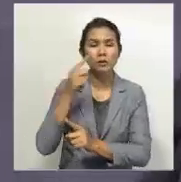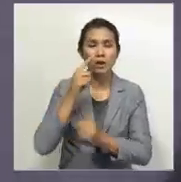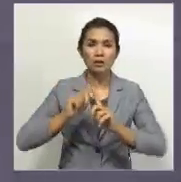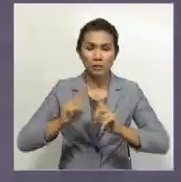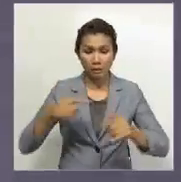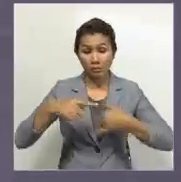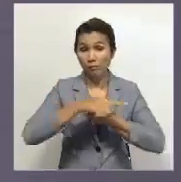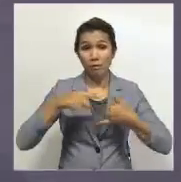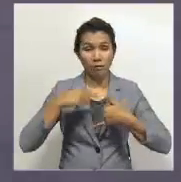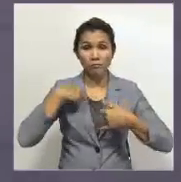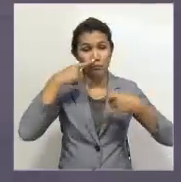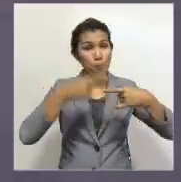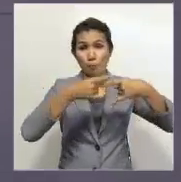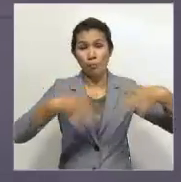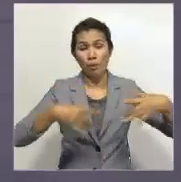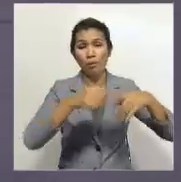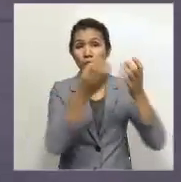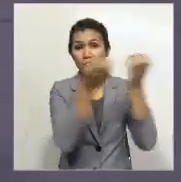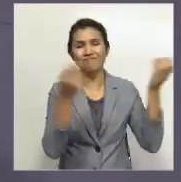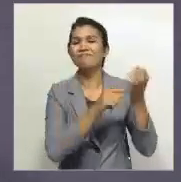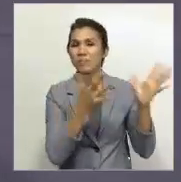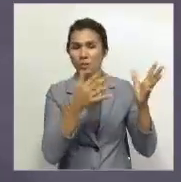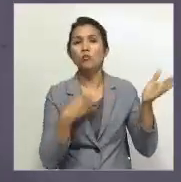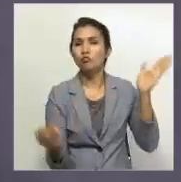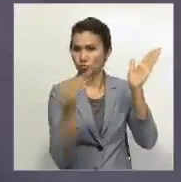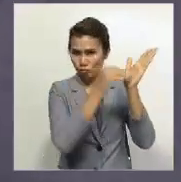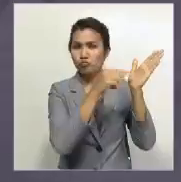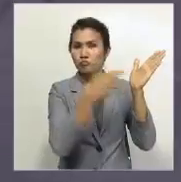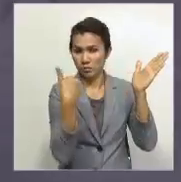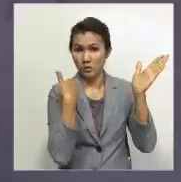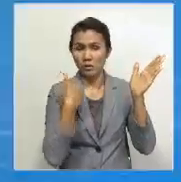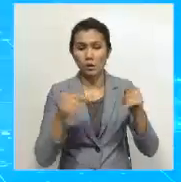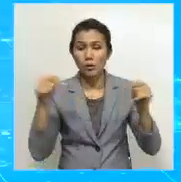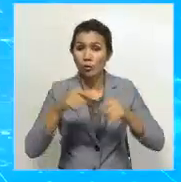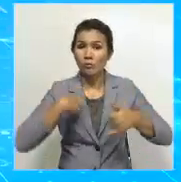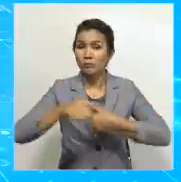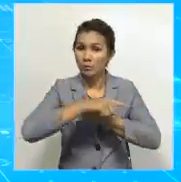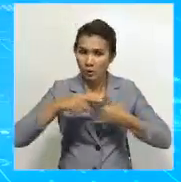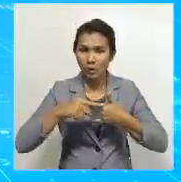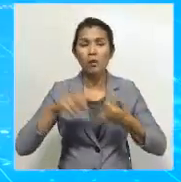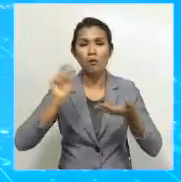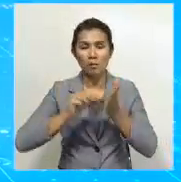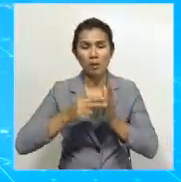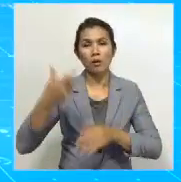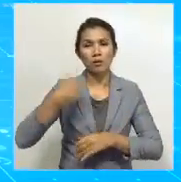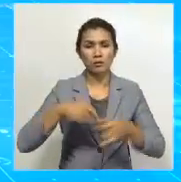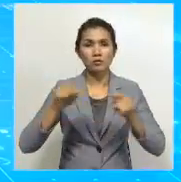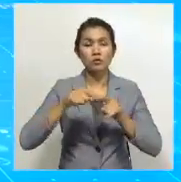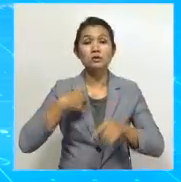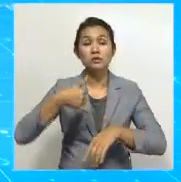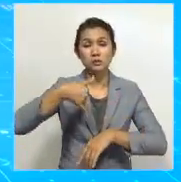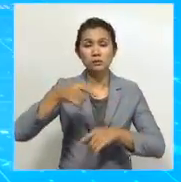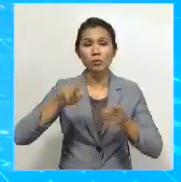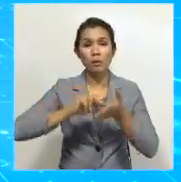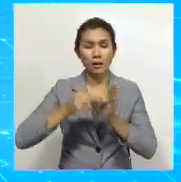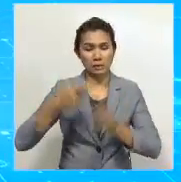ก็ถือว่าไม่ขัดกับรัฐธรรมนูญแล้วก็มีอยู่ในกฎหมายของไทยคดีที่ถูกลงโทษประหารชีวิตก็เป็นการพิพากษายืนทั้ง3ศาล